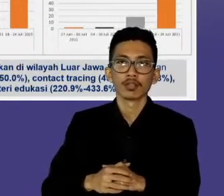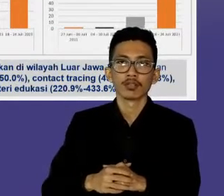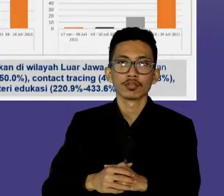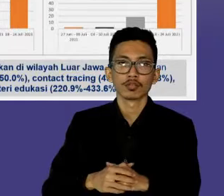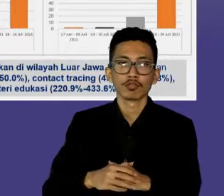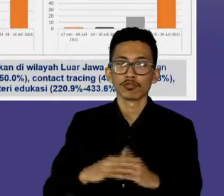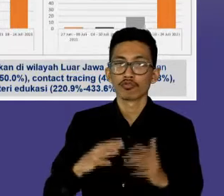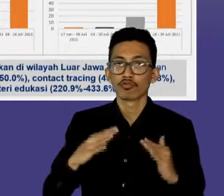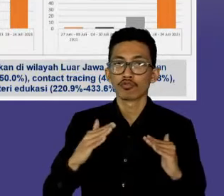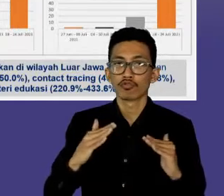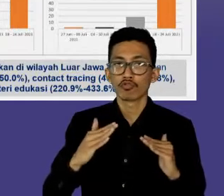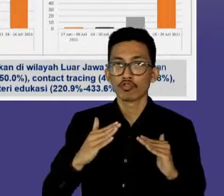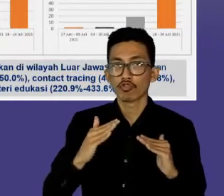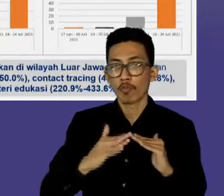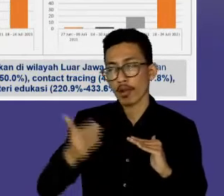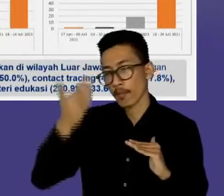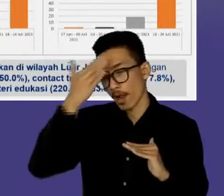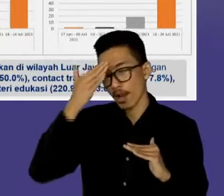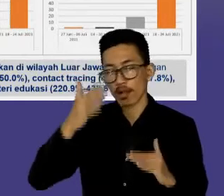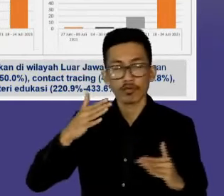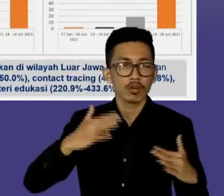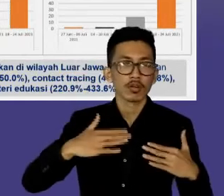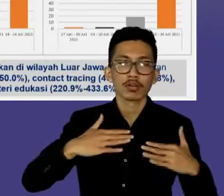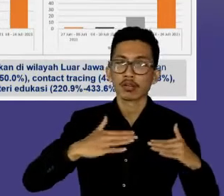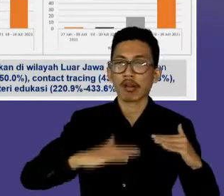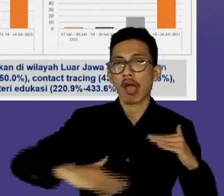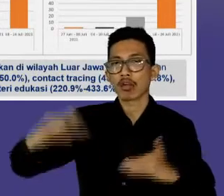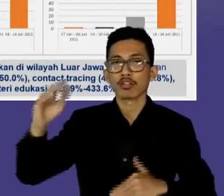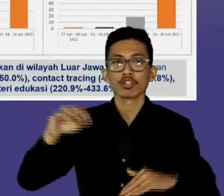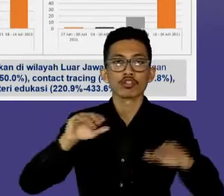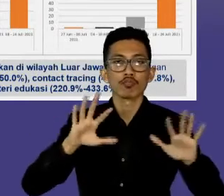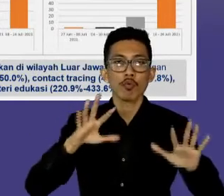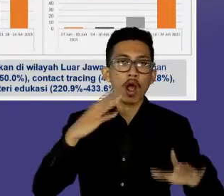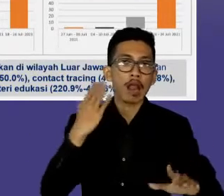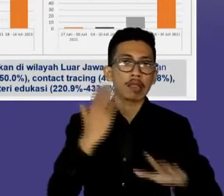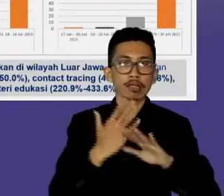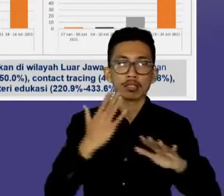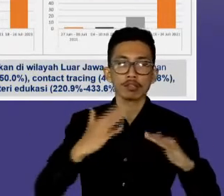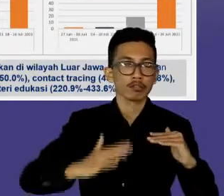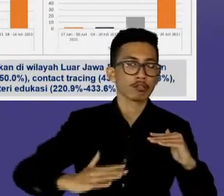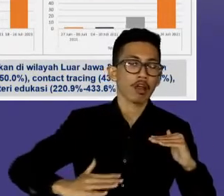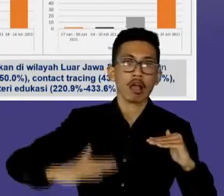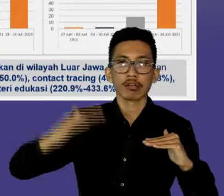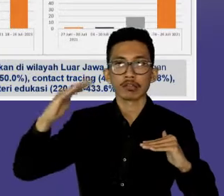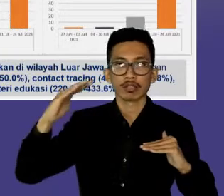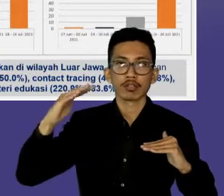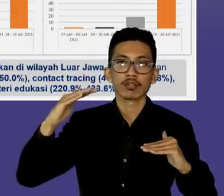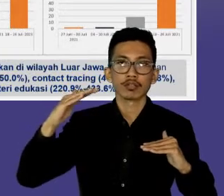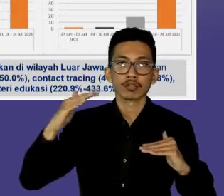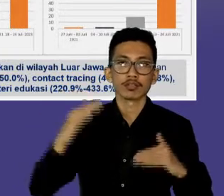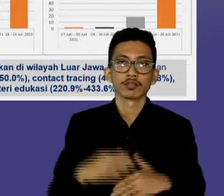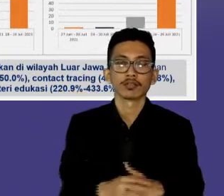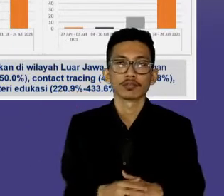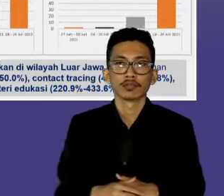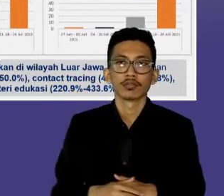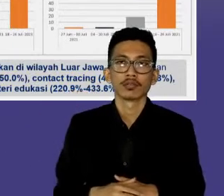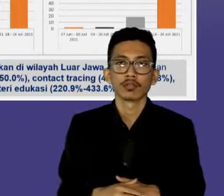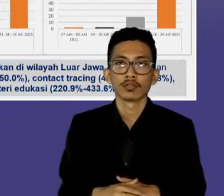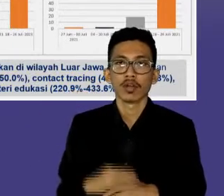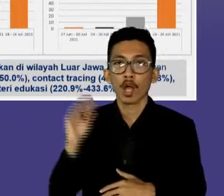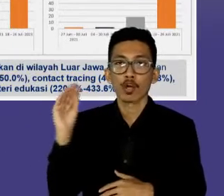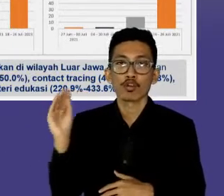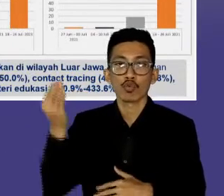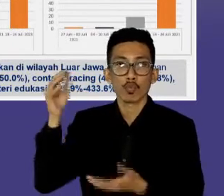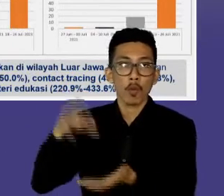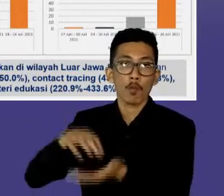rumah ibadah. Ini naik lebih dari 10 kali lipat. Terutama di daerah-daerah yang zona merah atau oranye ya, yang bisa memutuskan adalah ketua posko di